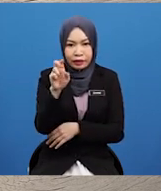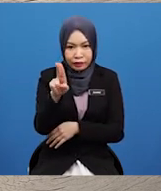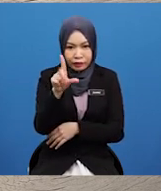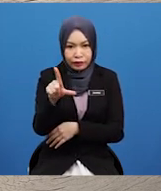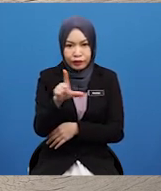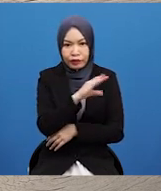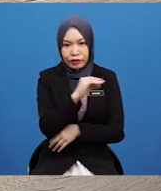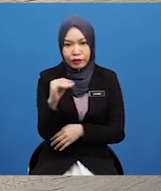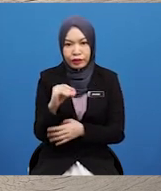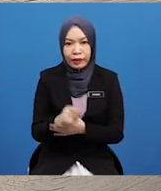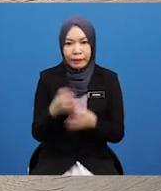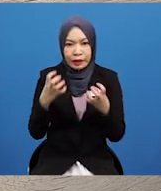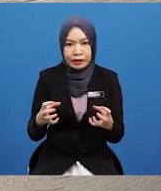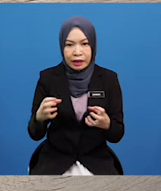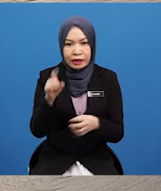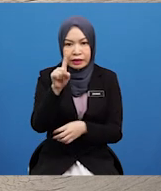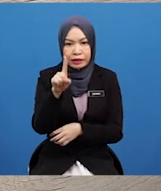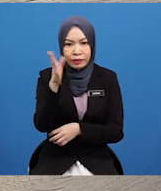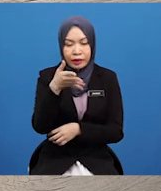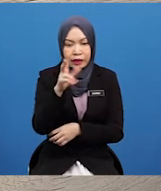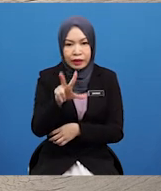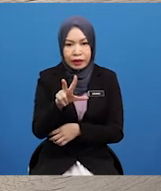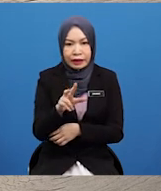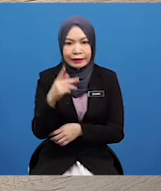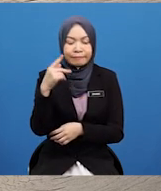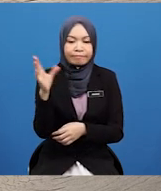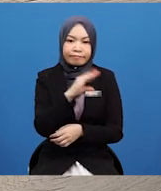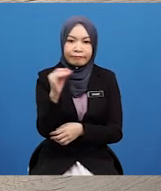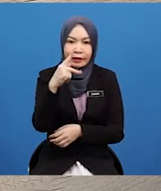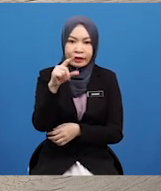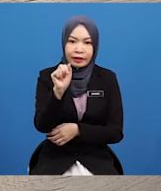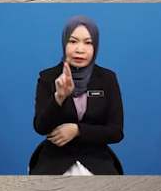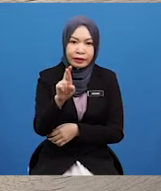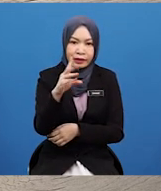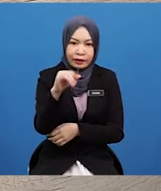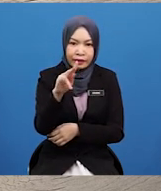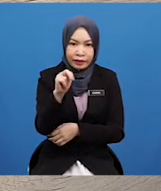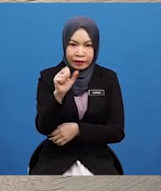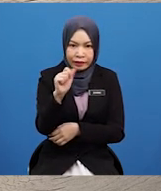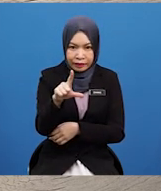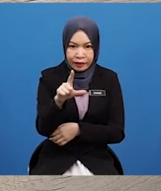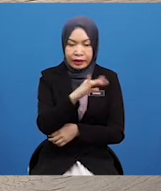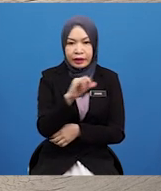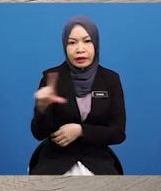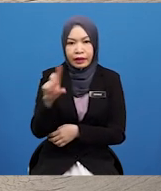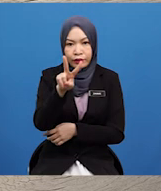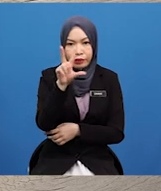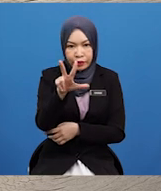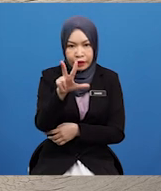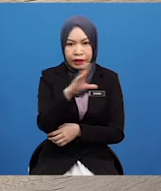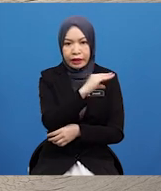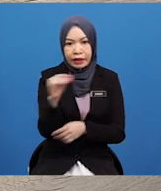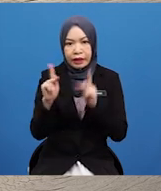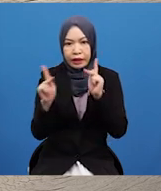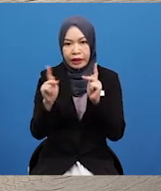Kata bilangan kardinal atau kata bilangan tentu ialah 23. Dan kata bilangan